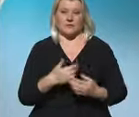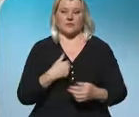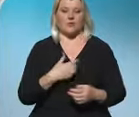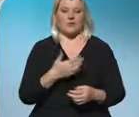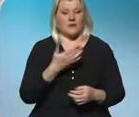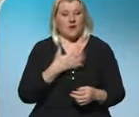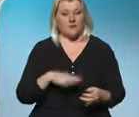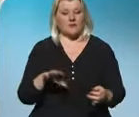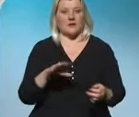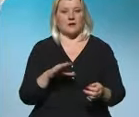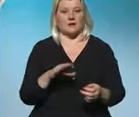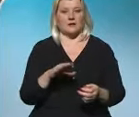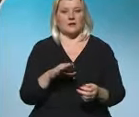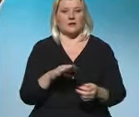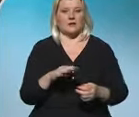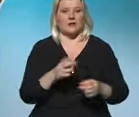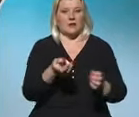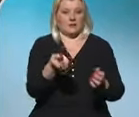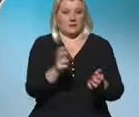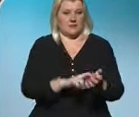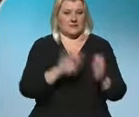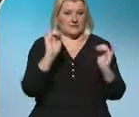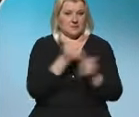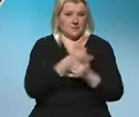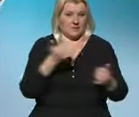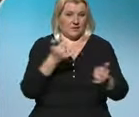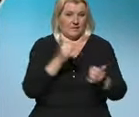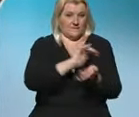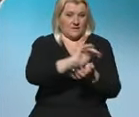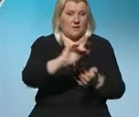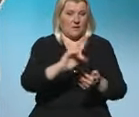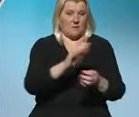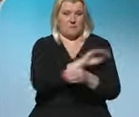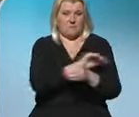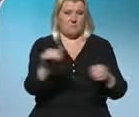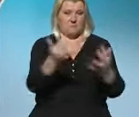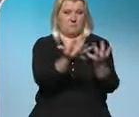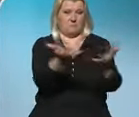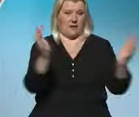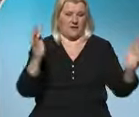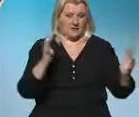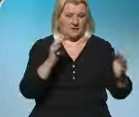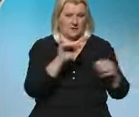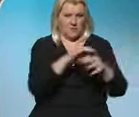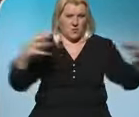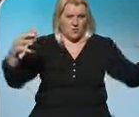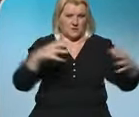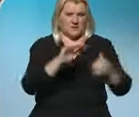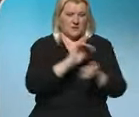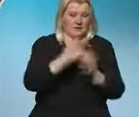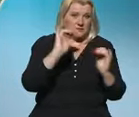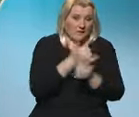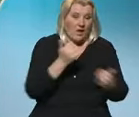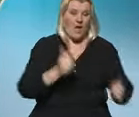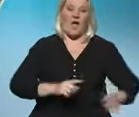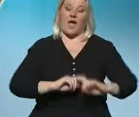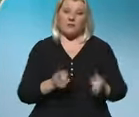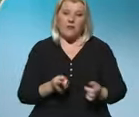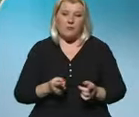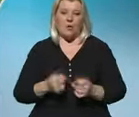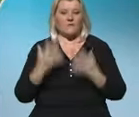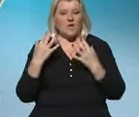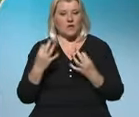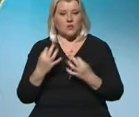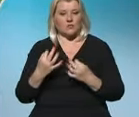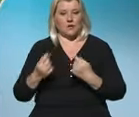pódiu pro hodně lidí, ale zároveň nějaké klubové koncerty nebo někdy s těma fanouškama jsem blízko a můžu prostě s nimi komunikovat a vidět tu bezprostřední